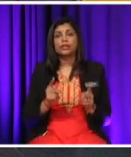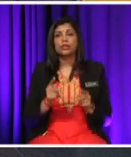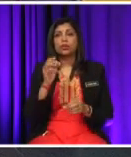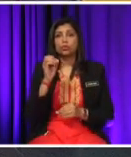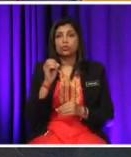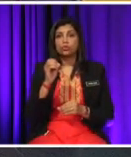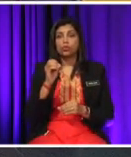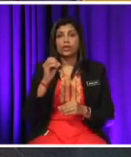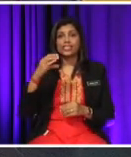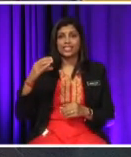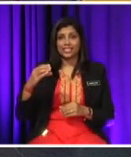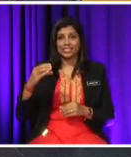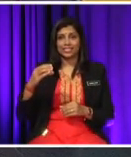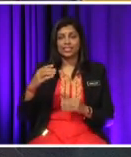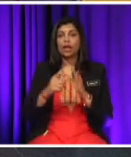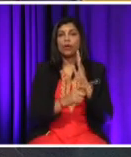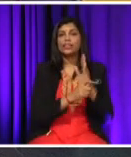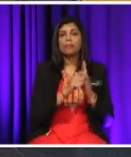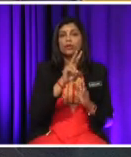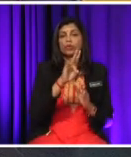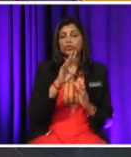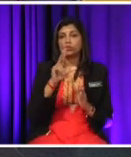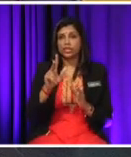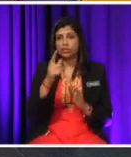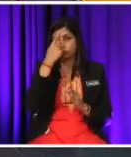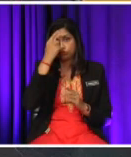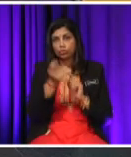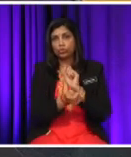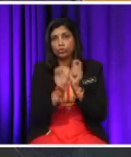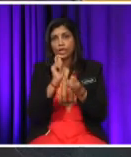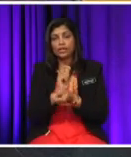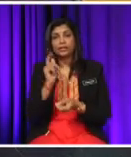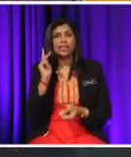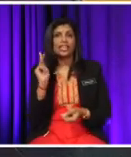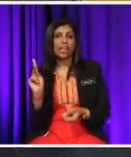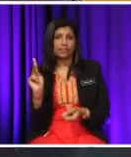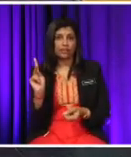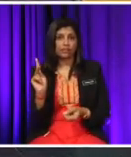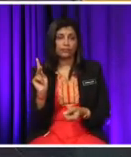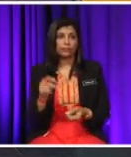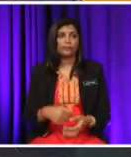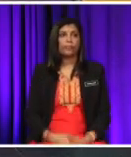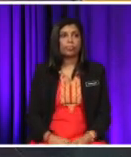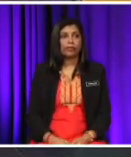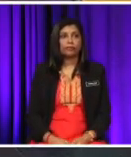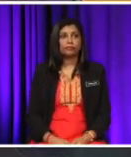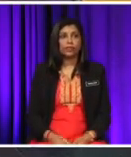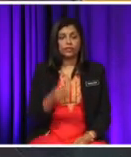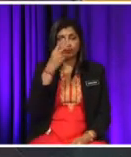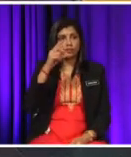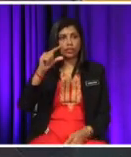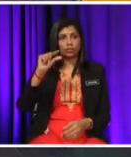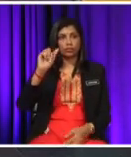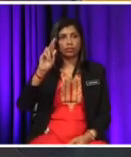kita tambah 273 untuk dalam Kelvin betul betul